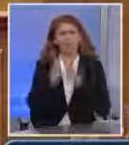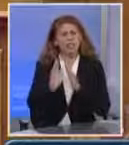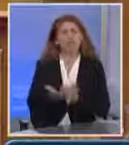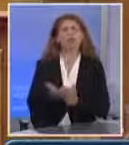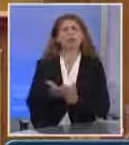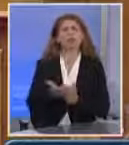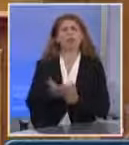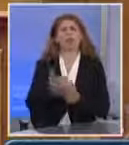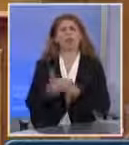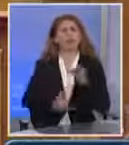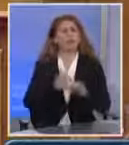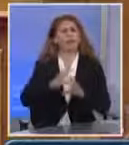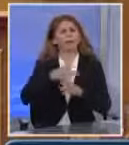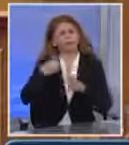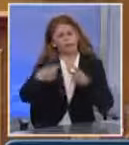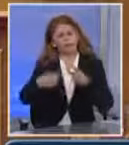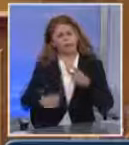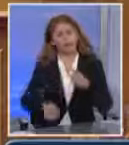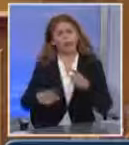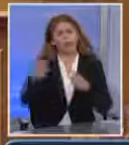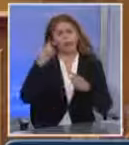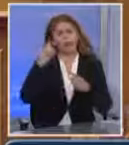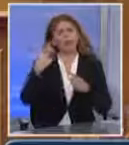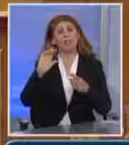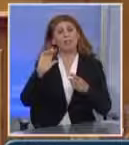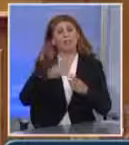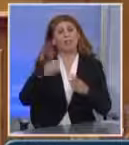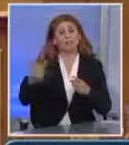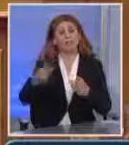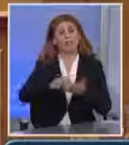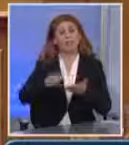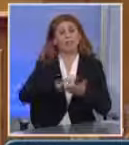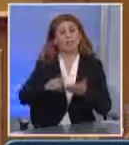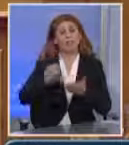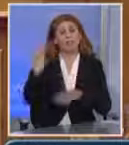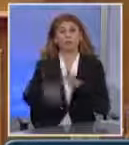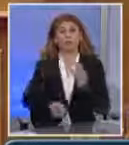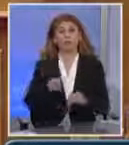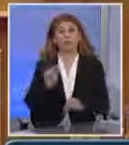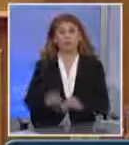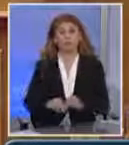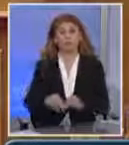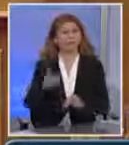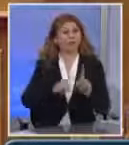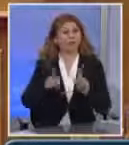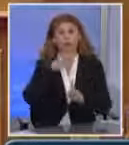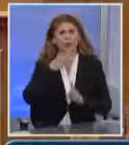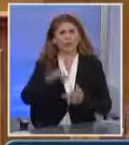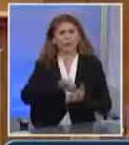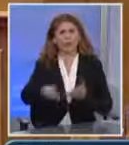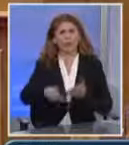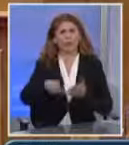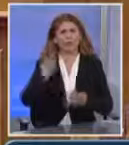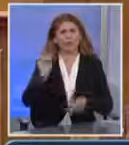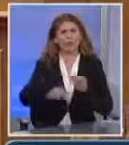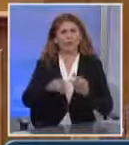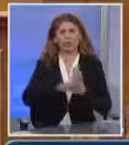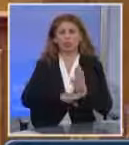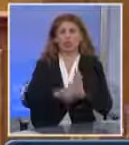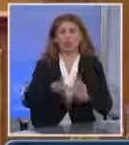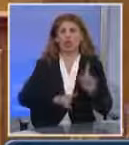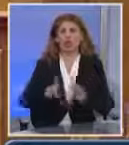αντλείτε τόση εξουσία? Ποιος σας δίνει το δικαίωμα να διαγράψετε από τους εκλογικούς καταλόγους τα παιδιά που φύγανε στο εξωτερικό? Αυτούς που